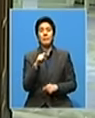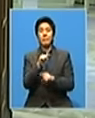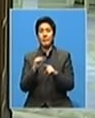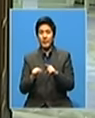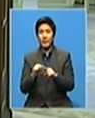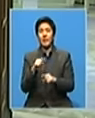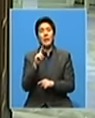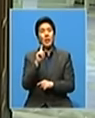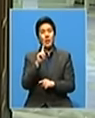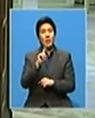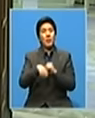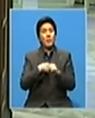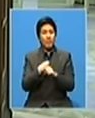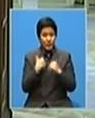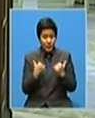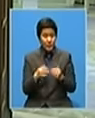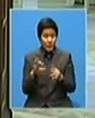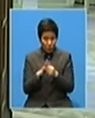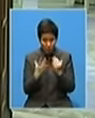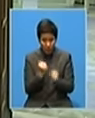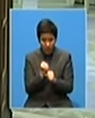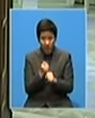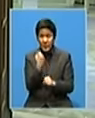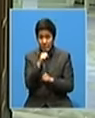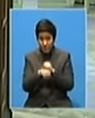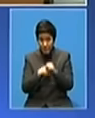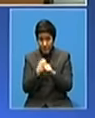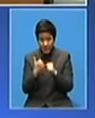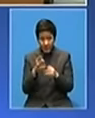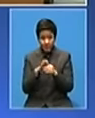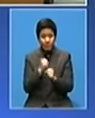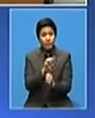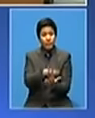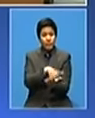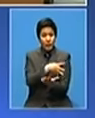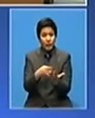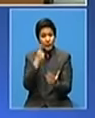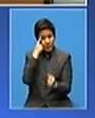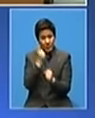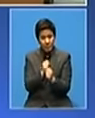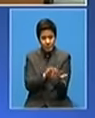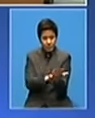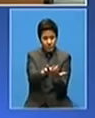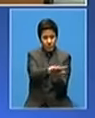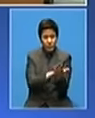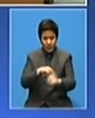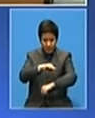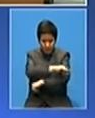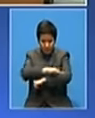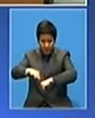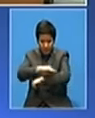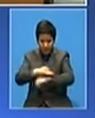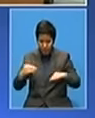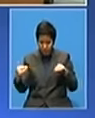าหน้าที่และหน่วยงานที่เกี่ยวข้องได้เร่งวางแผนพัฒนาโครงสร้างพื้นฐานต่างๆในพื้นที่การวางผังเมืองนะครับต้องมีการออกกฎหม